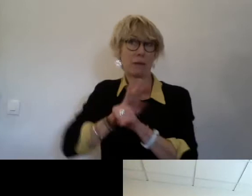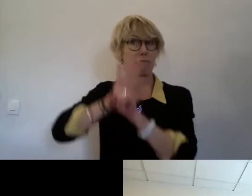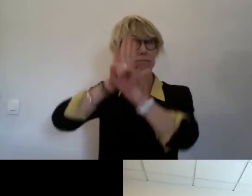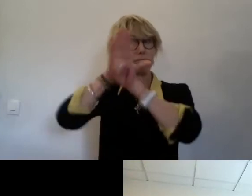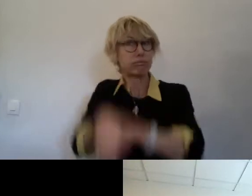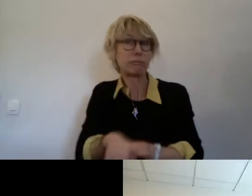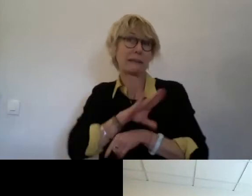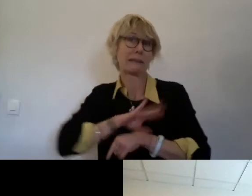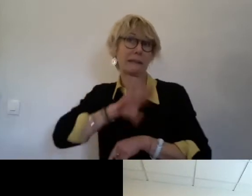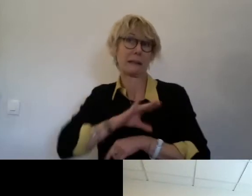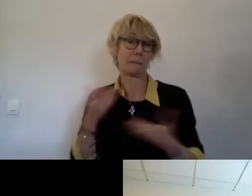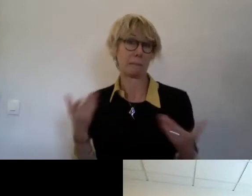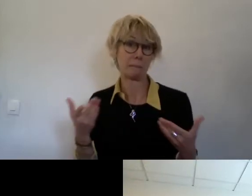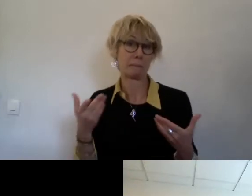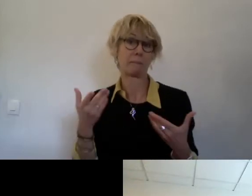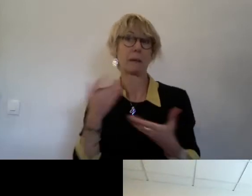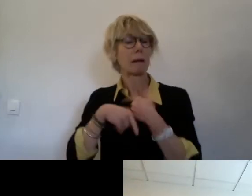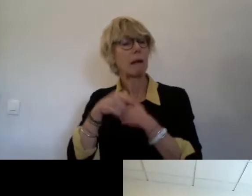lieu clos, sécurisé